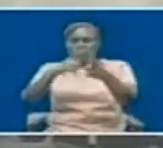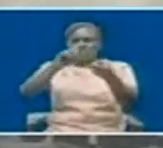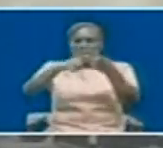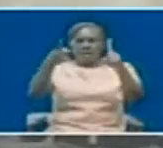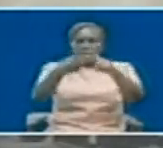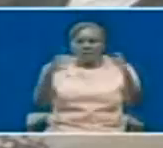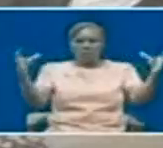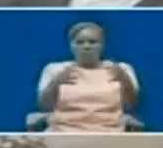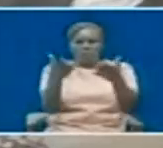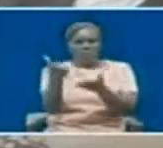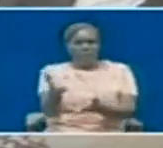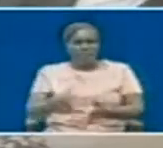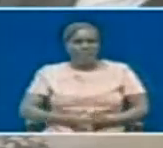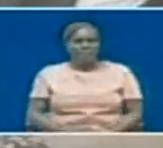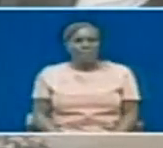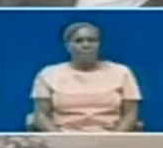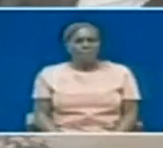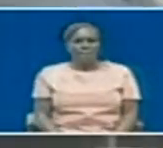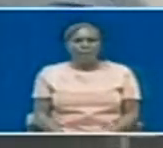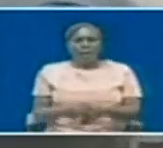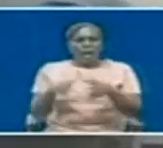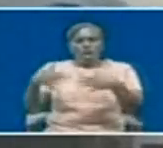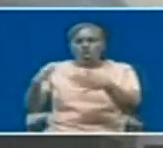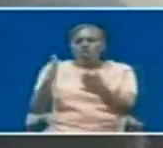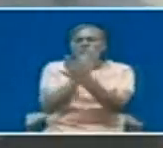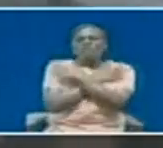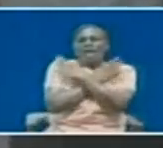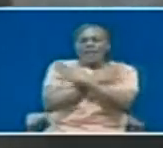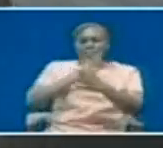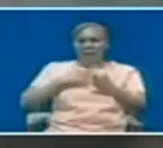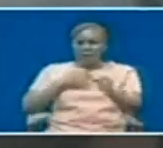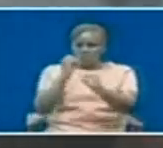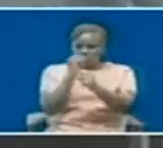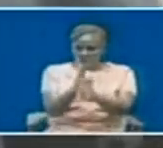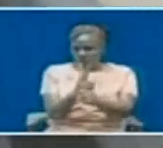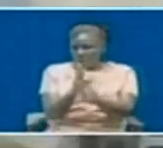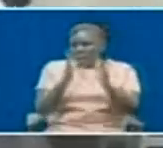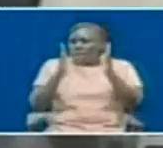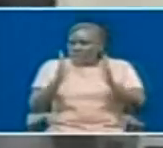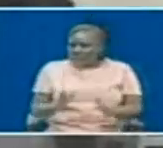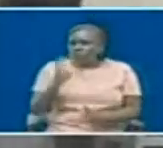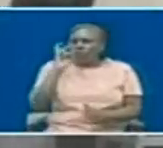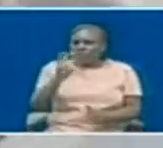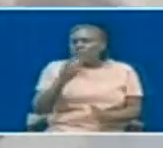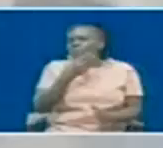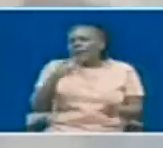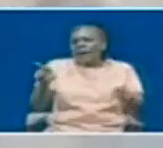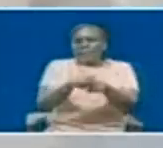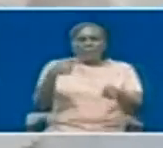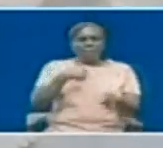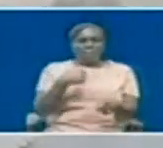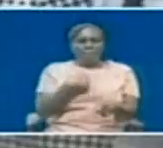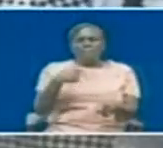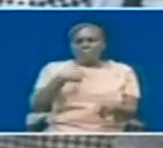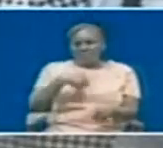Oscar kulala pale, nimepoteza mtu wa karibu kwangu sana na ni mtu ambaye nilimuona kama ni ndugu yangu. When I